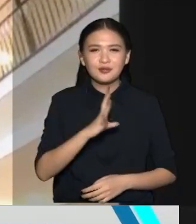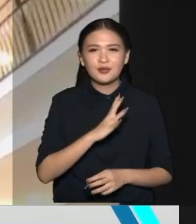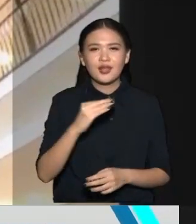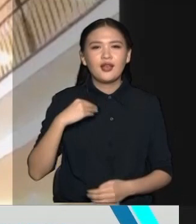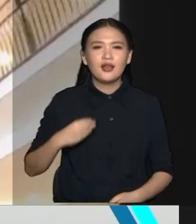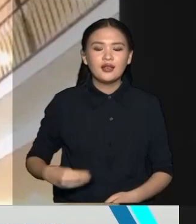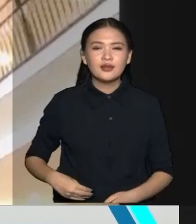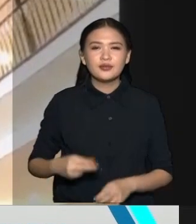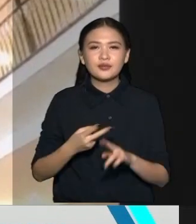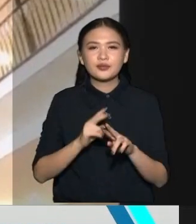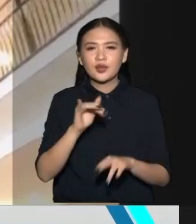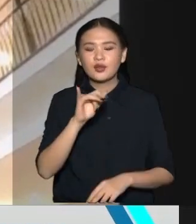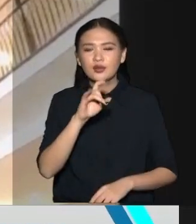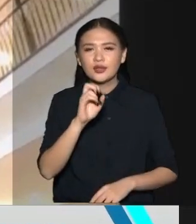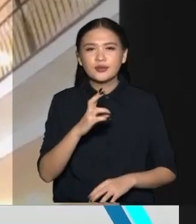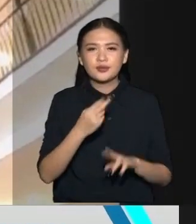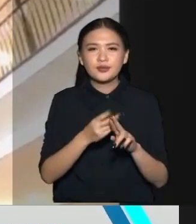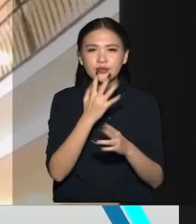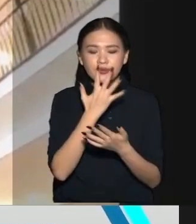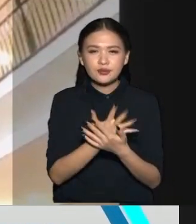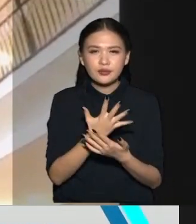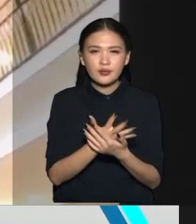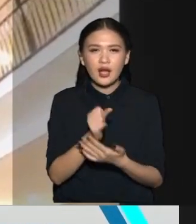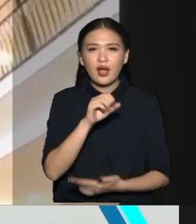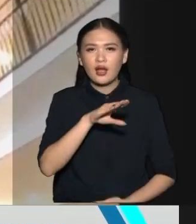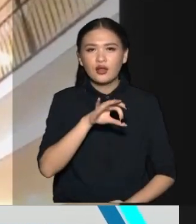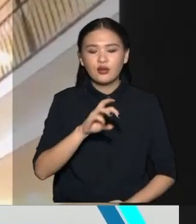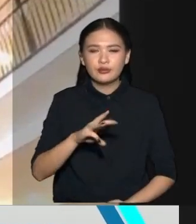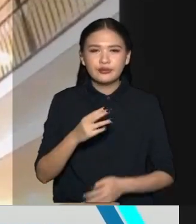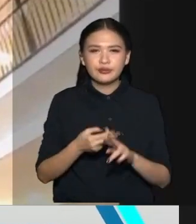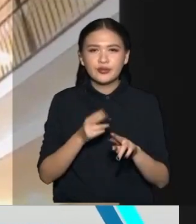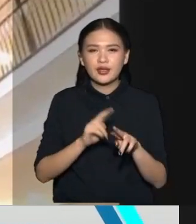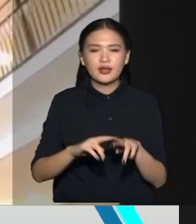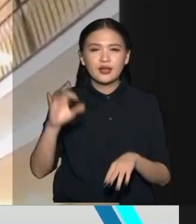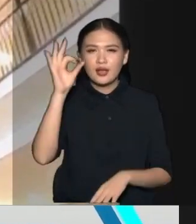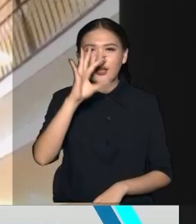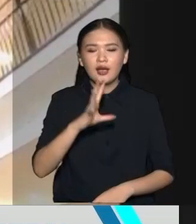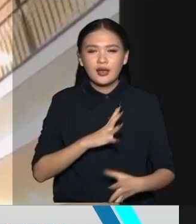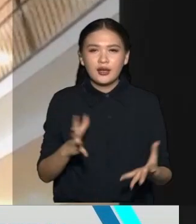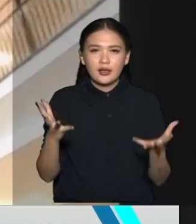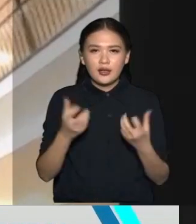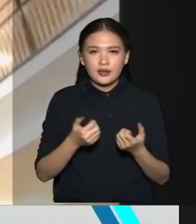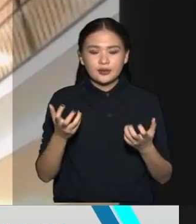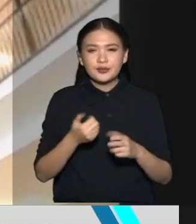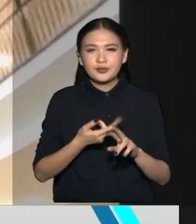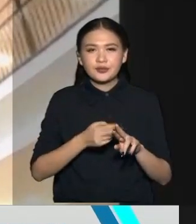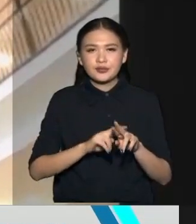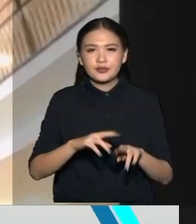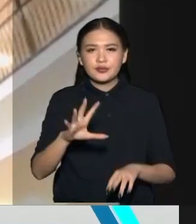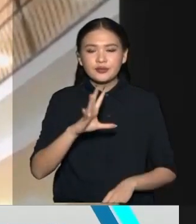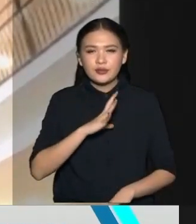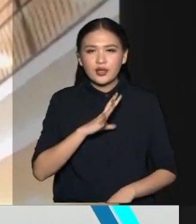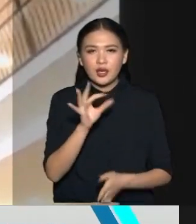Франция біздің уран өндірісінің, яғни атом өндірісінің негізгі алушылардың бірі. Өйткені өзіңізді жақсы